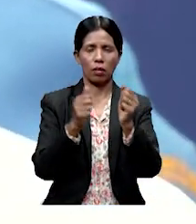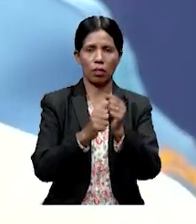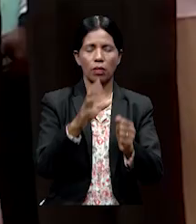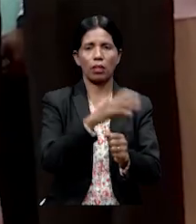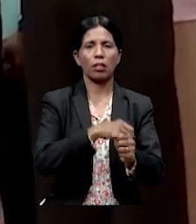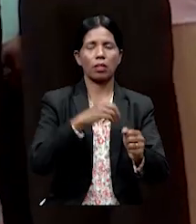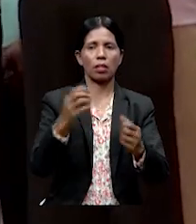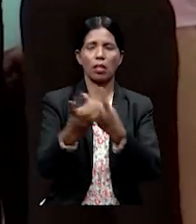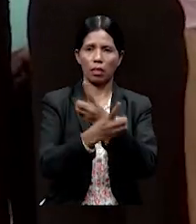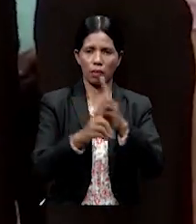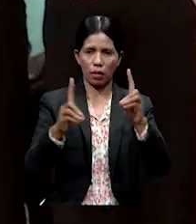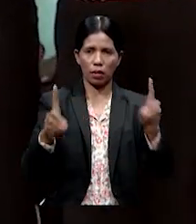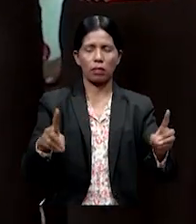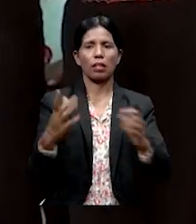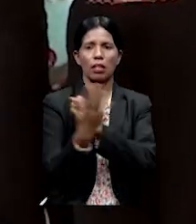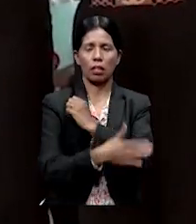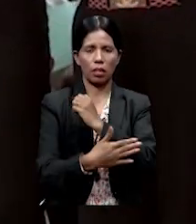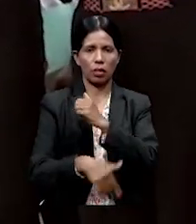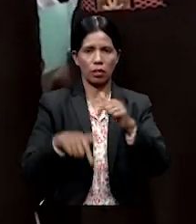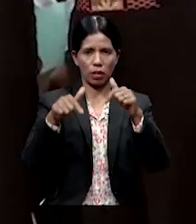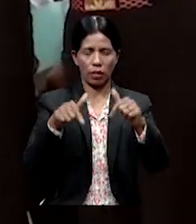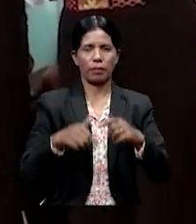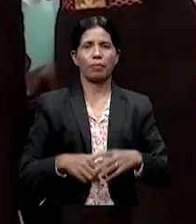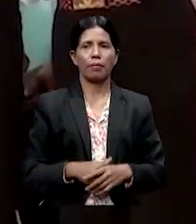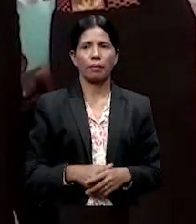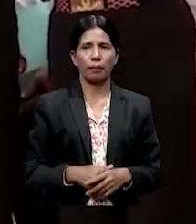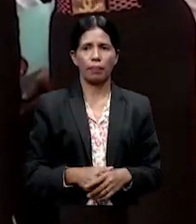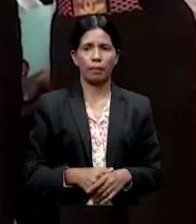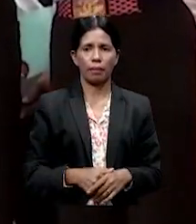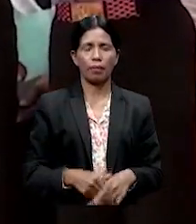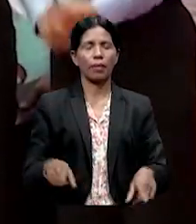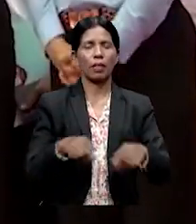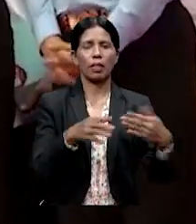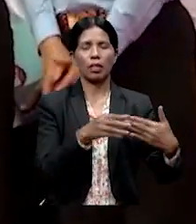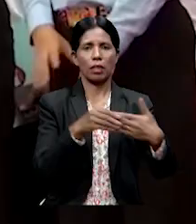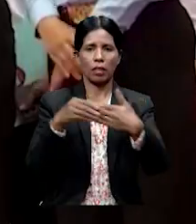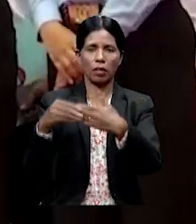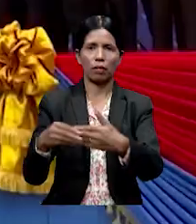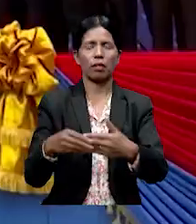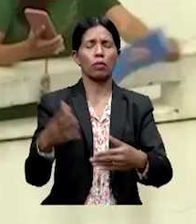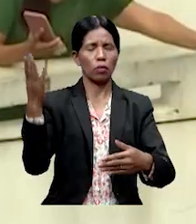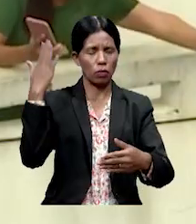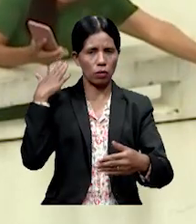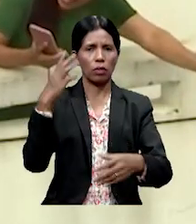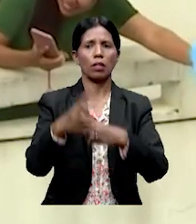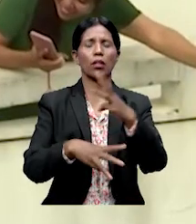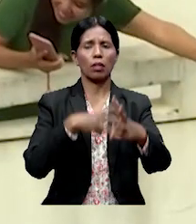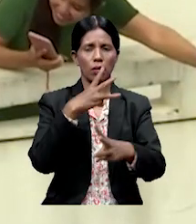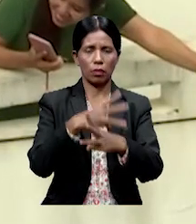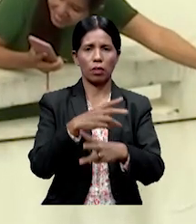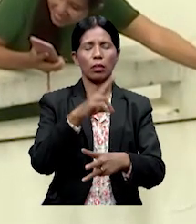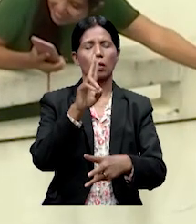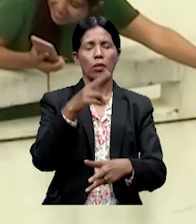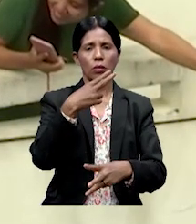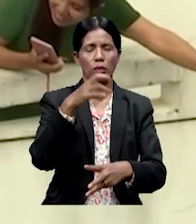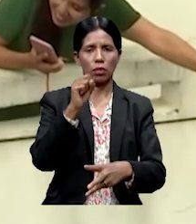destruição democracia, iha nação sudeste asiático. Nudar líder ida nebe antigo liu iha mundo unsen halo